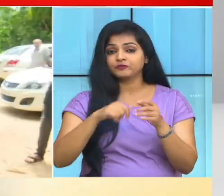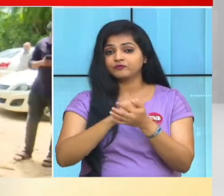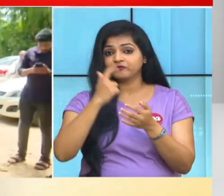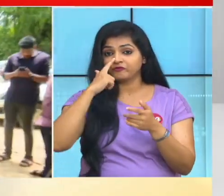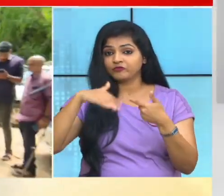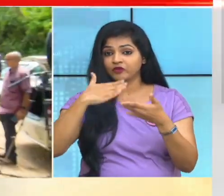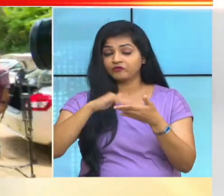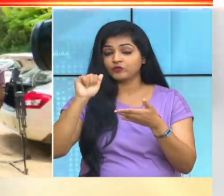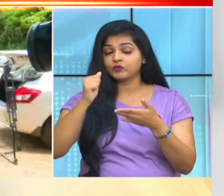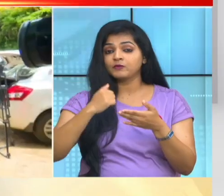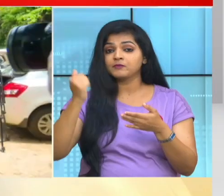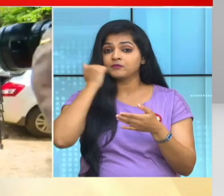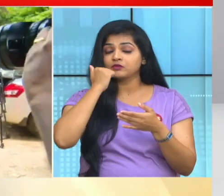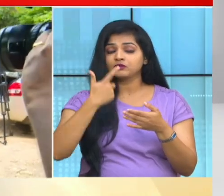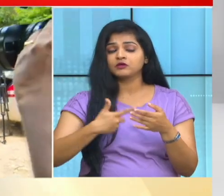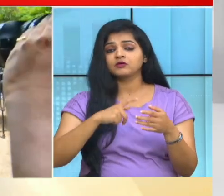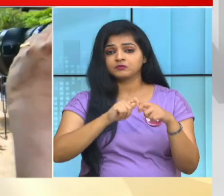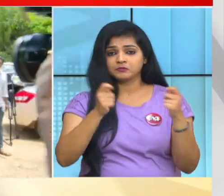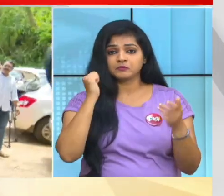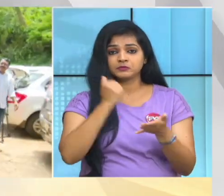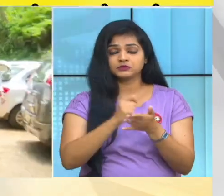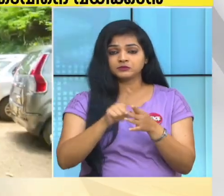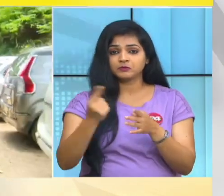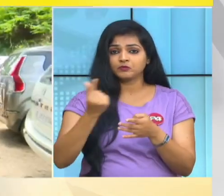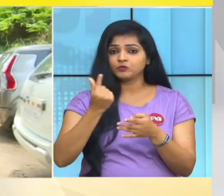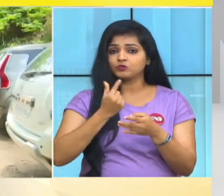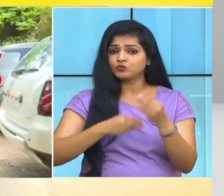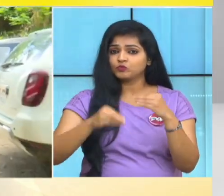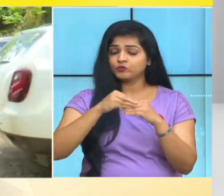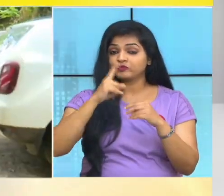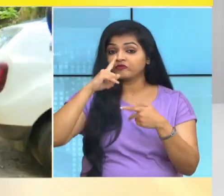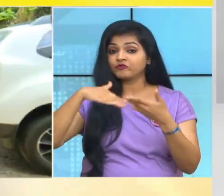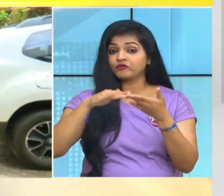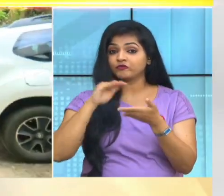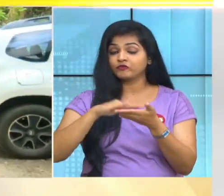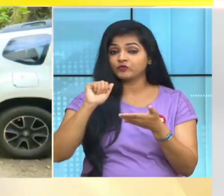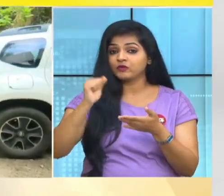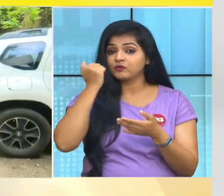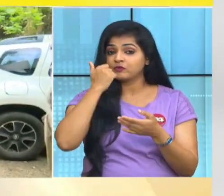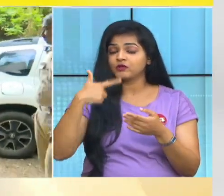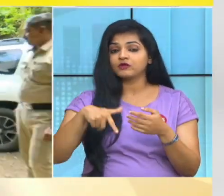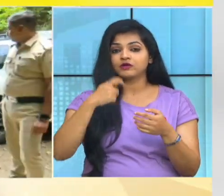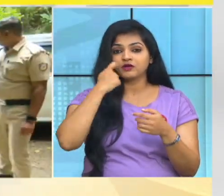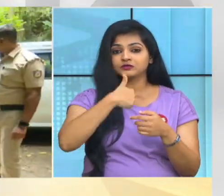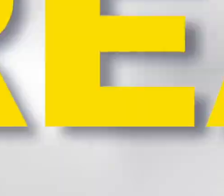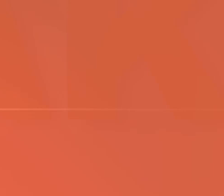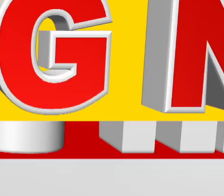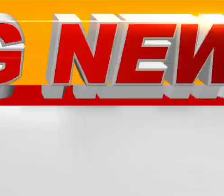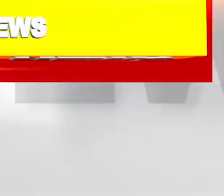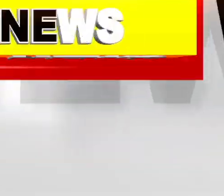ഭാര്യ മാതാവ് നിരന്തരം ആവശ്യപ്പെട്ടിരുന്നു. അതുകൊണ്ട് തന്നെ ഭാര്യ മാതാവുമായി നിരന്തരം കലഹിക്കുകയും ചെയ്തിരുന്നു. ഇതിന്റെ പരിസമാപ്തി എന്നോണമാണ്